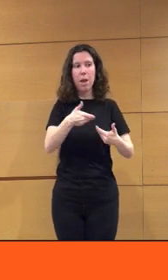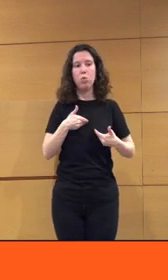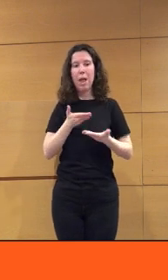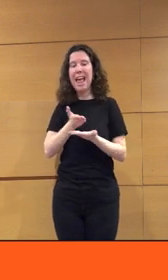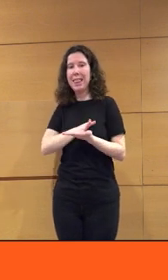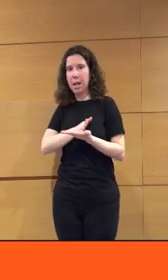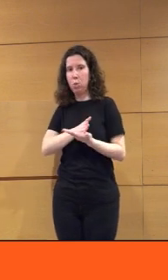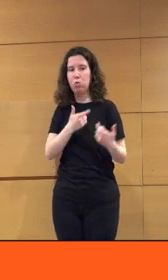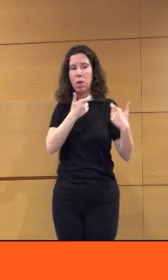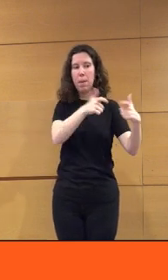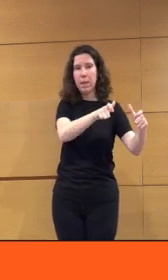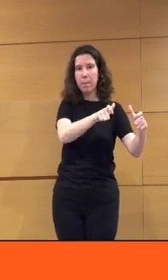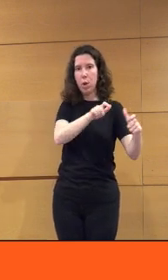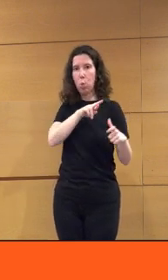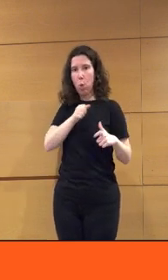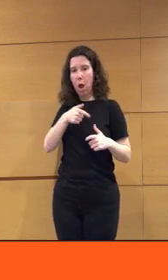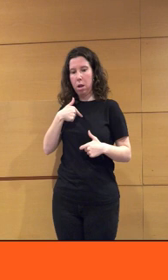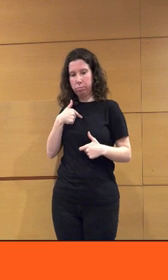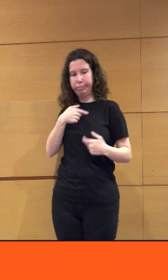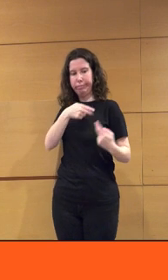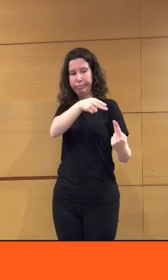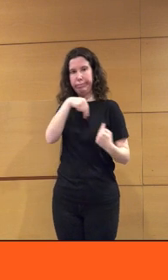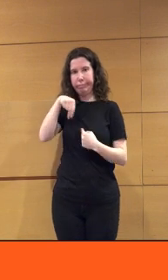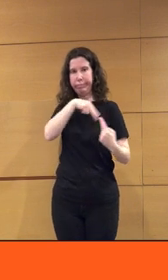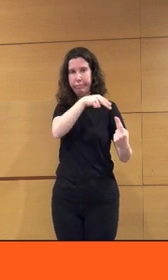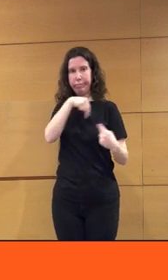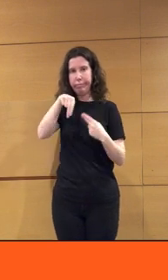àmbit competencial el compliment de l'accessibilitat.